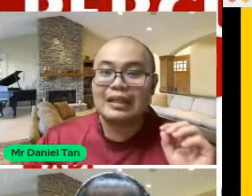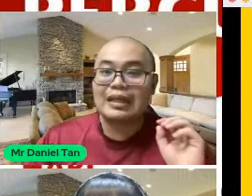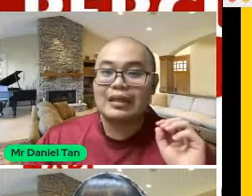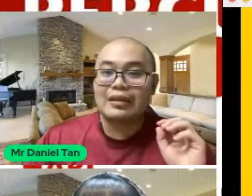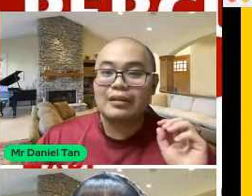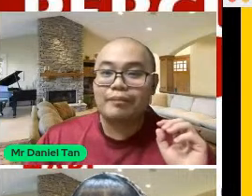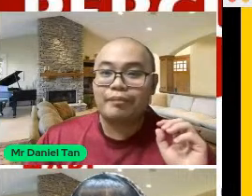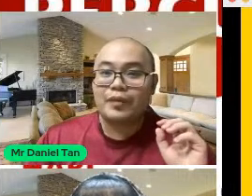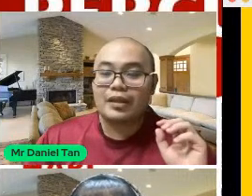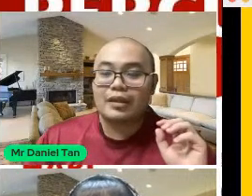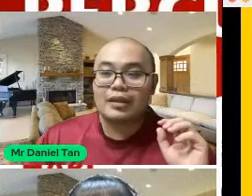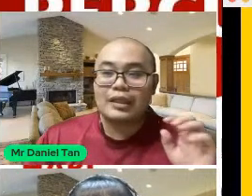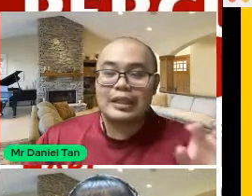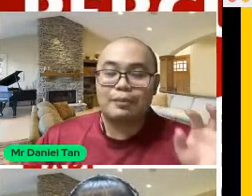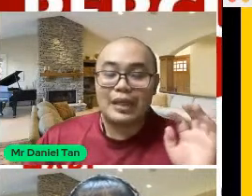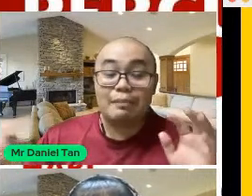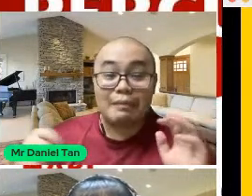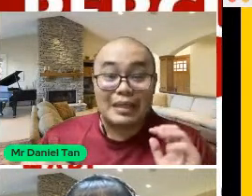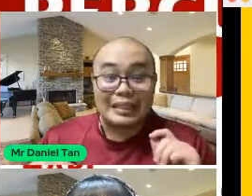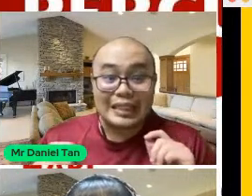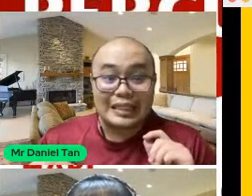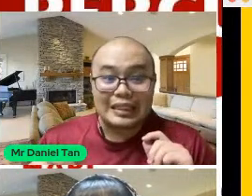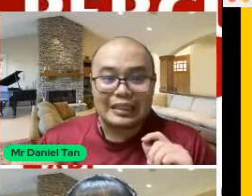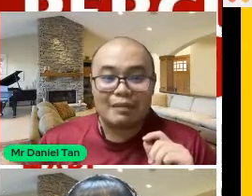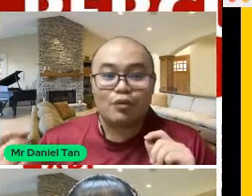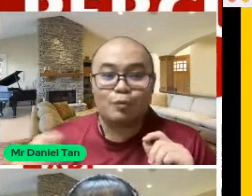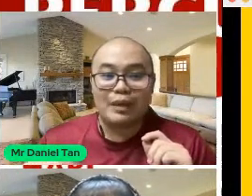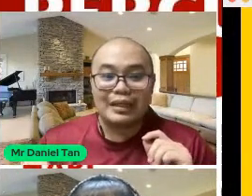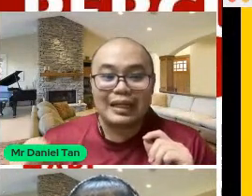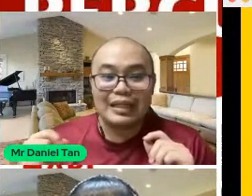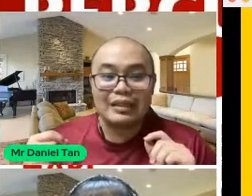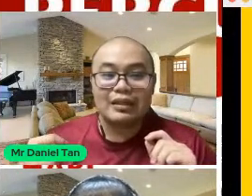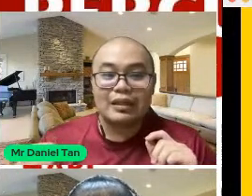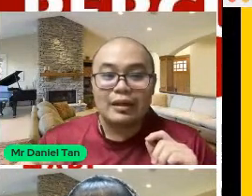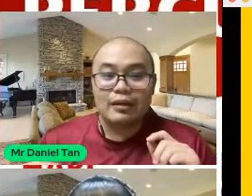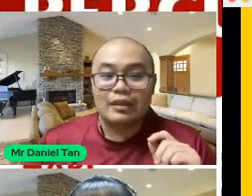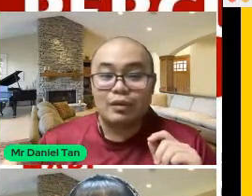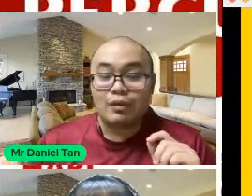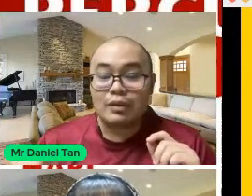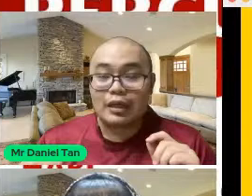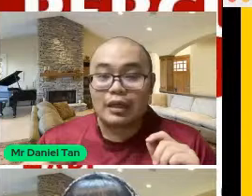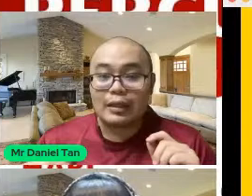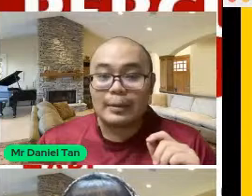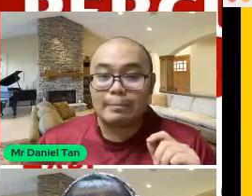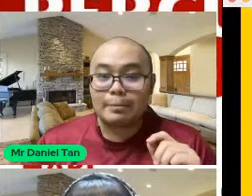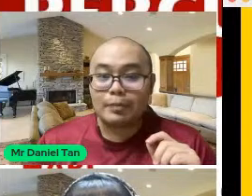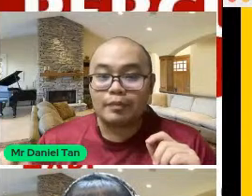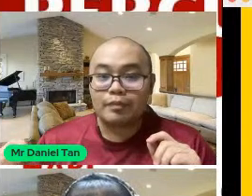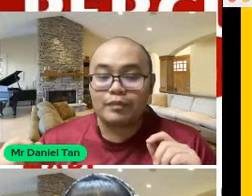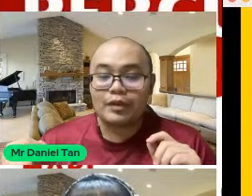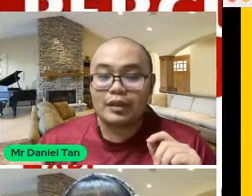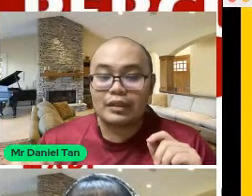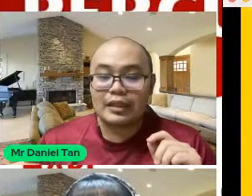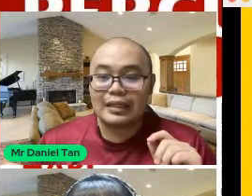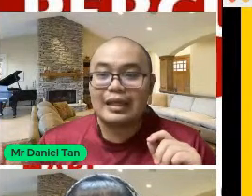dengan ini dia punya badminton dan merupakan the